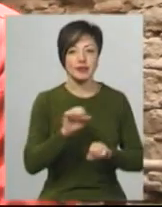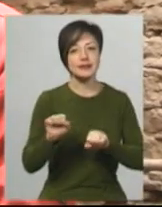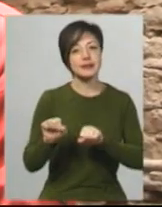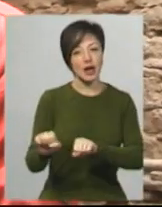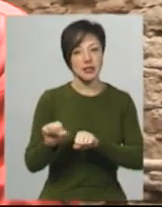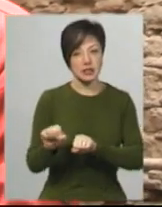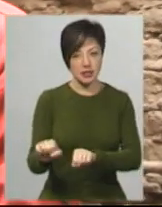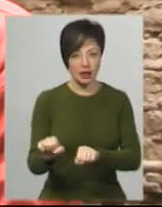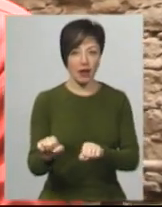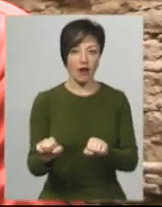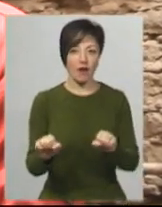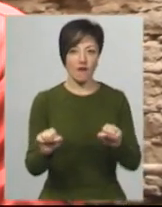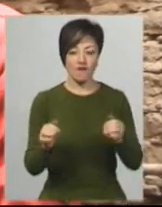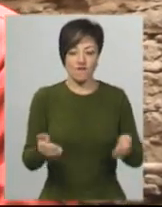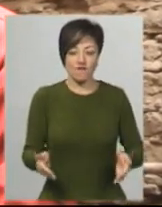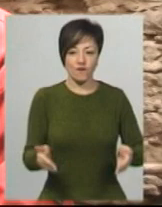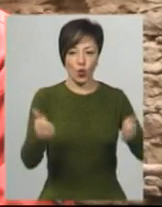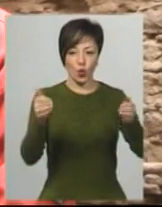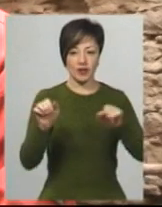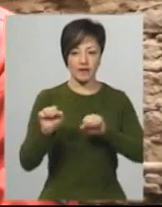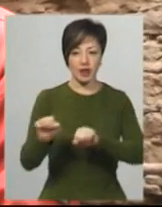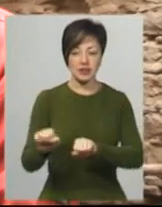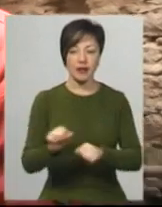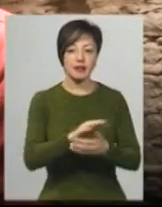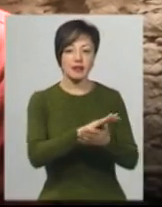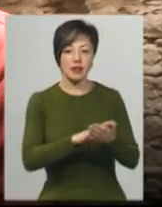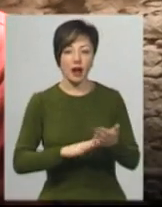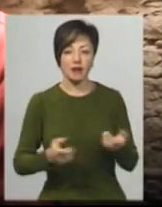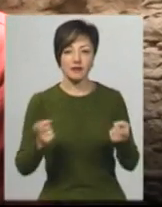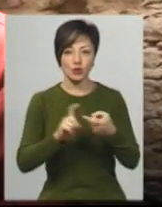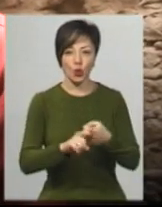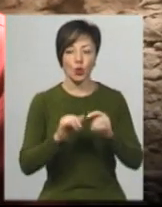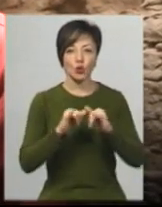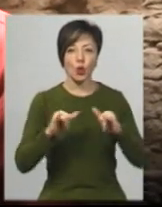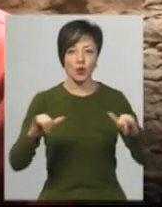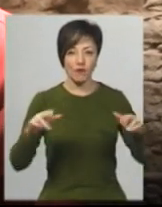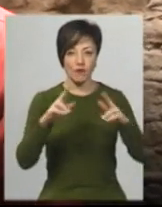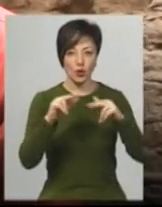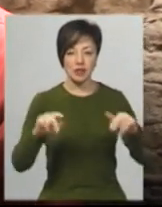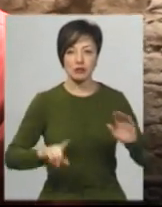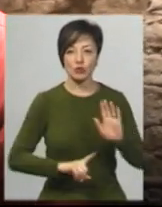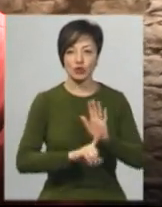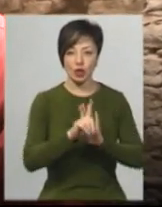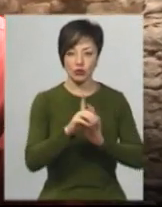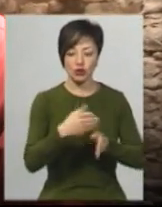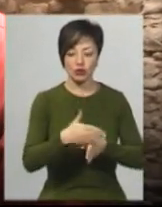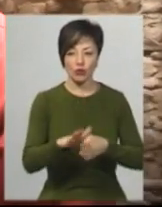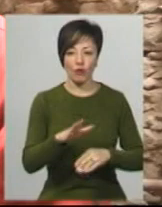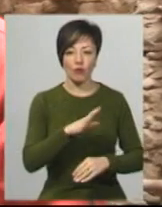захисне, фортифікаційне. Но далі, в зв'язку з розвитком фортеці, спочатку вона частково